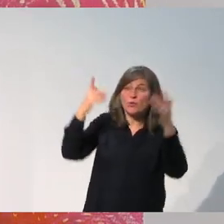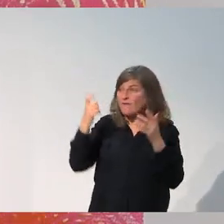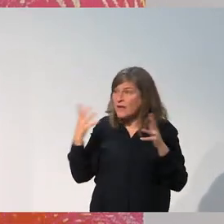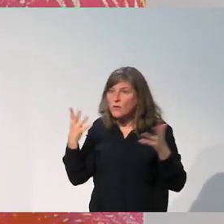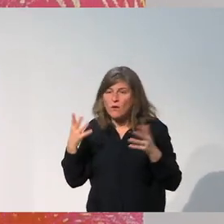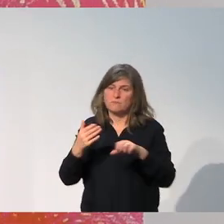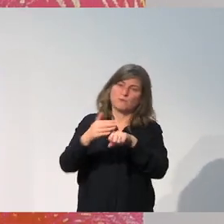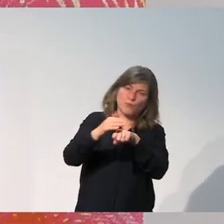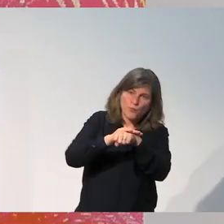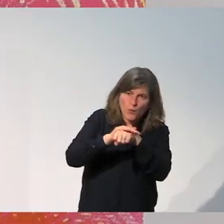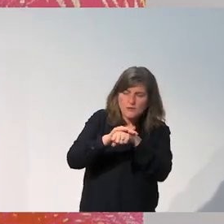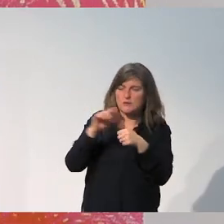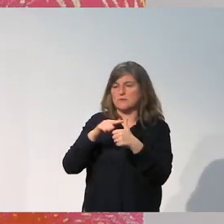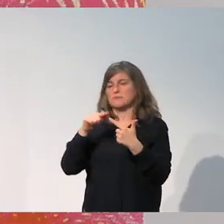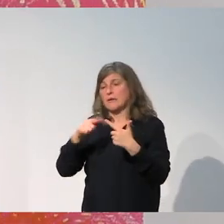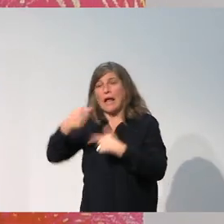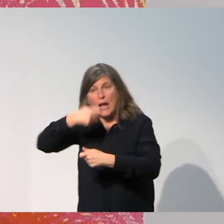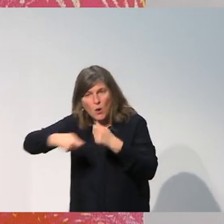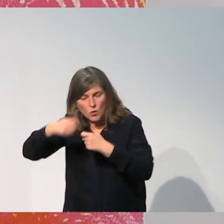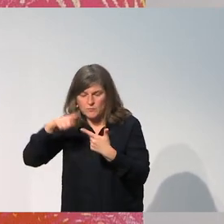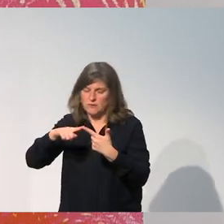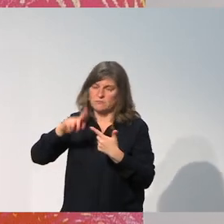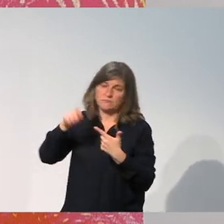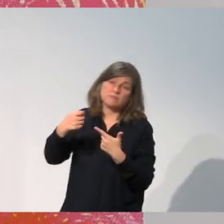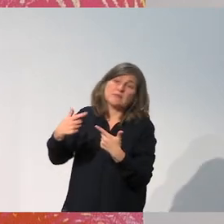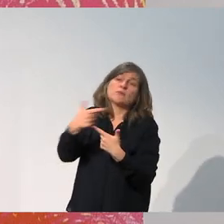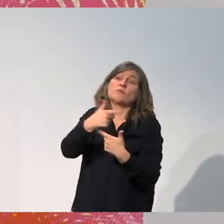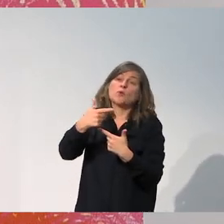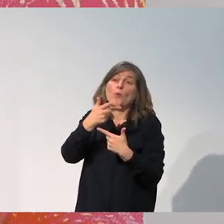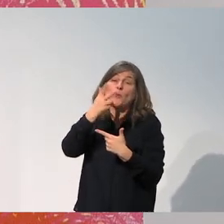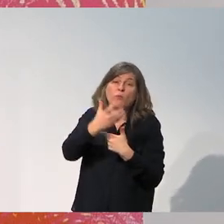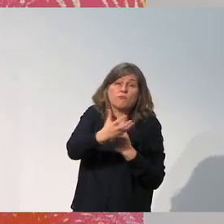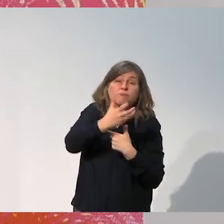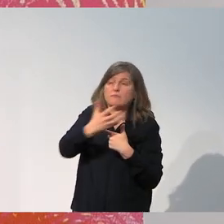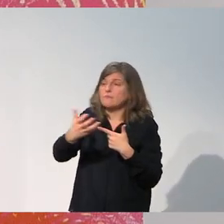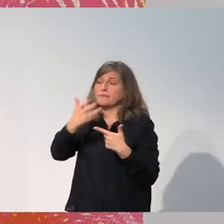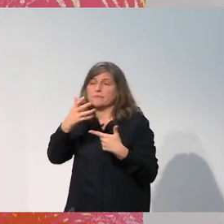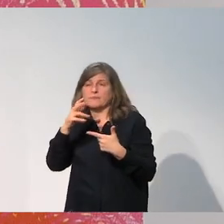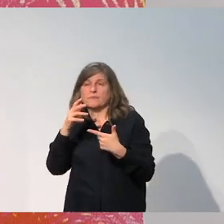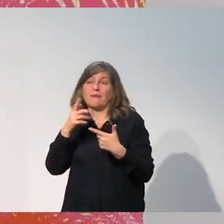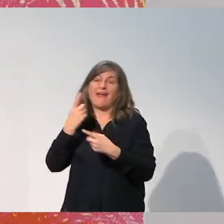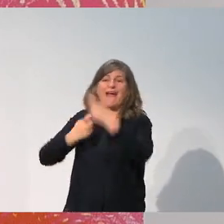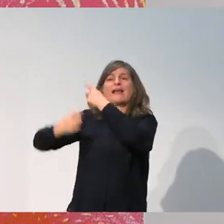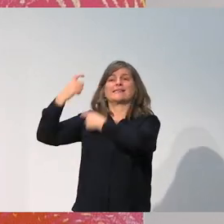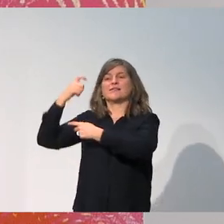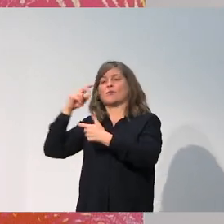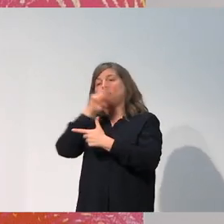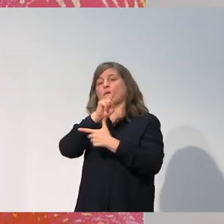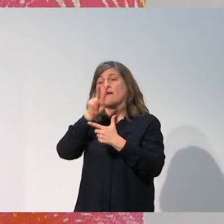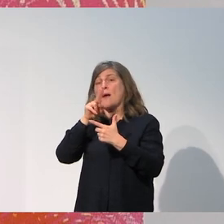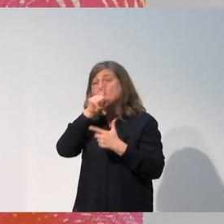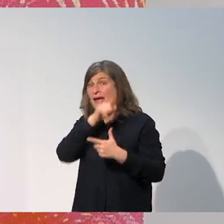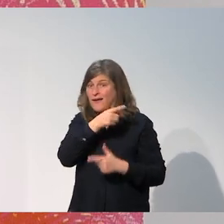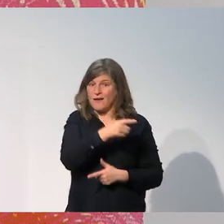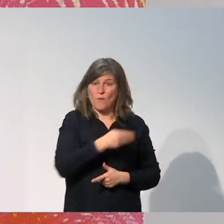politiques, les causes économiques, bien sûr, ce sont les causes qui sont souvent les plus considérées par les historiens. Mais Montesquieu nous dit, il y a